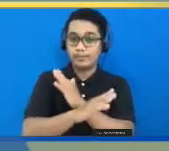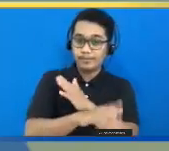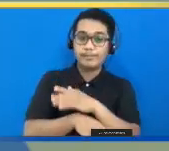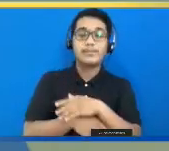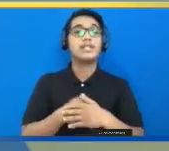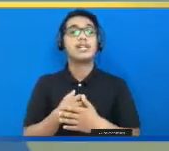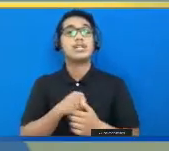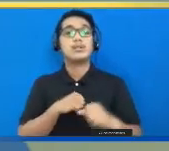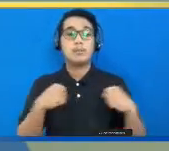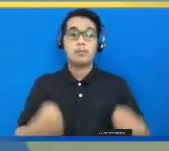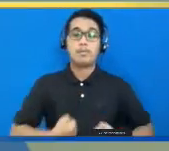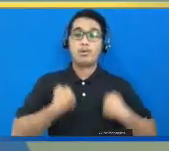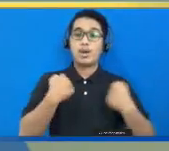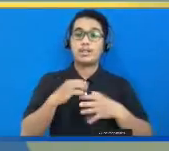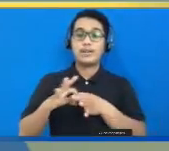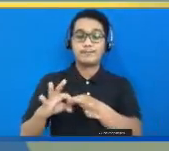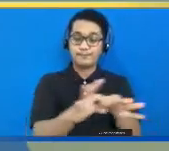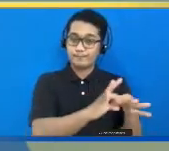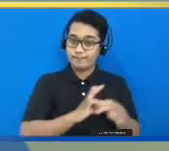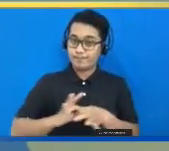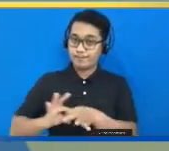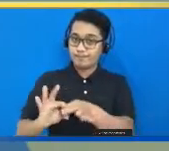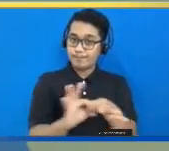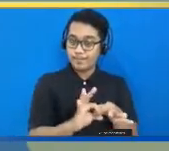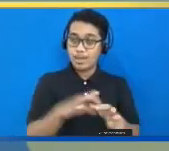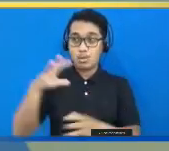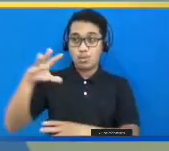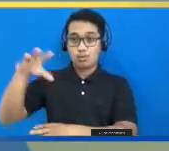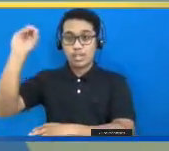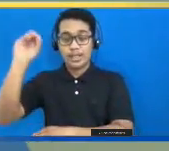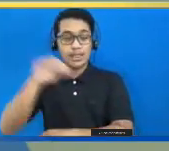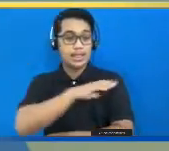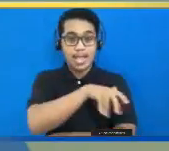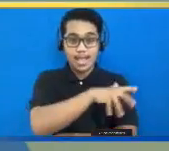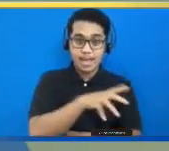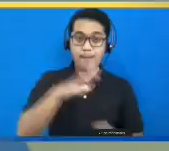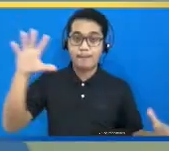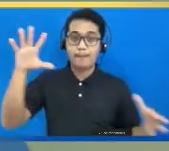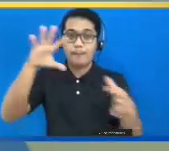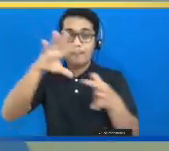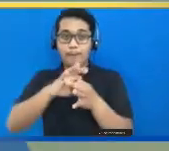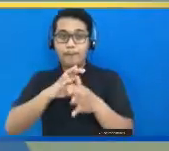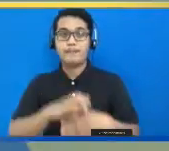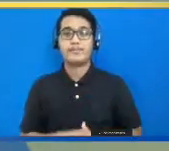penguatan Sinergi berbagai institusi baik pusat maupun daerah